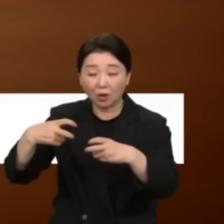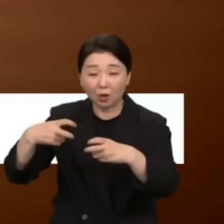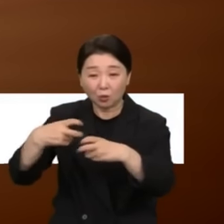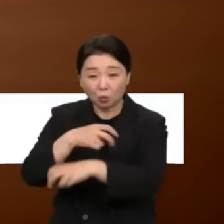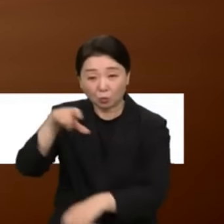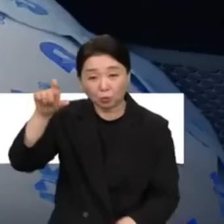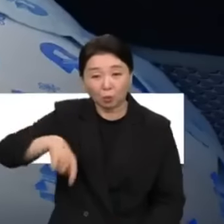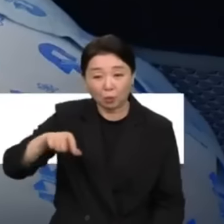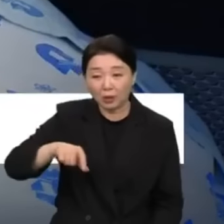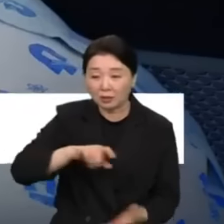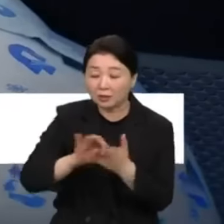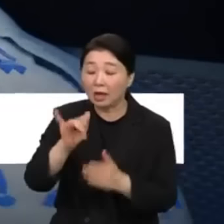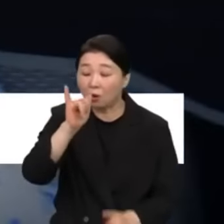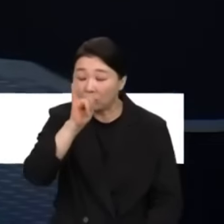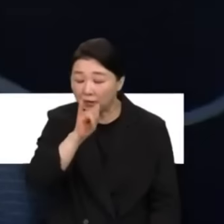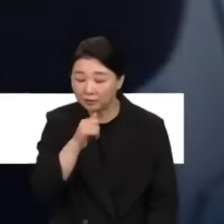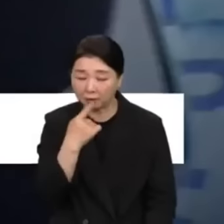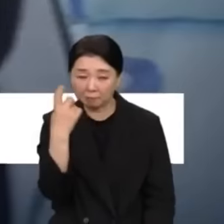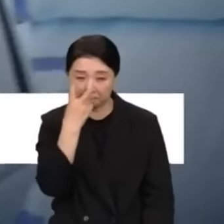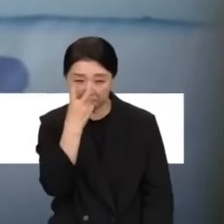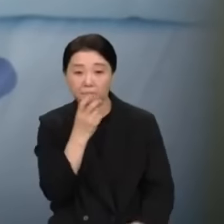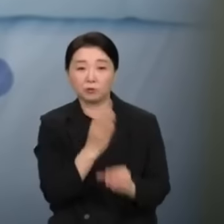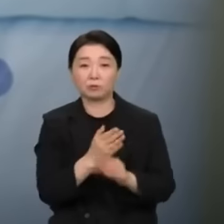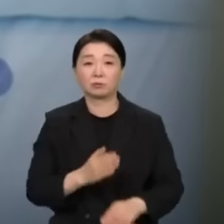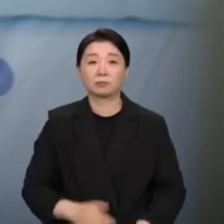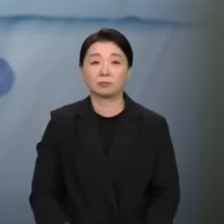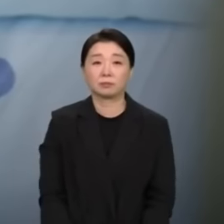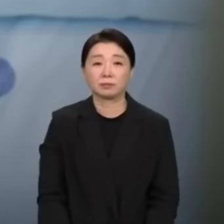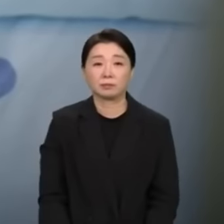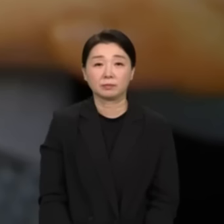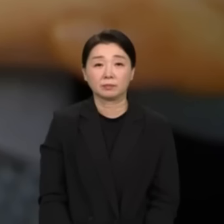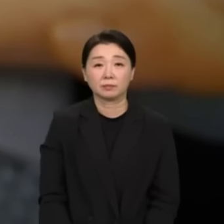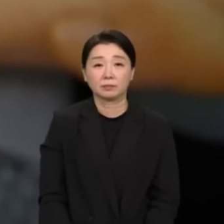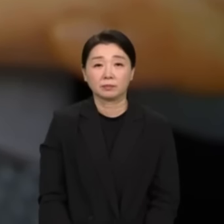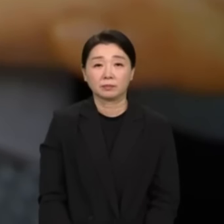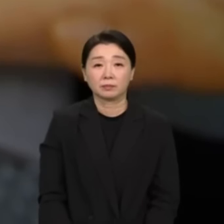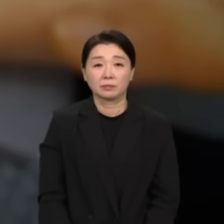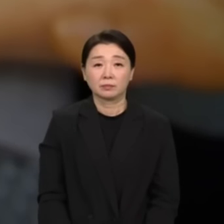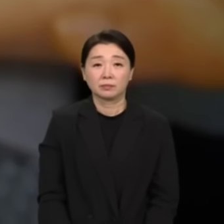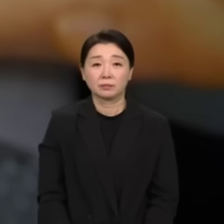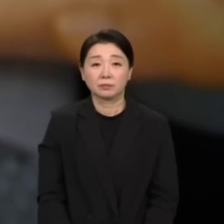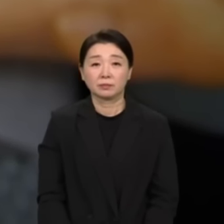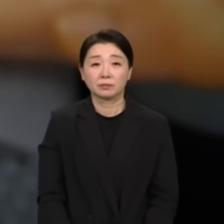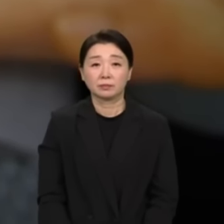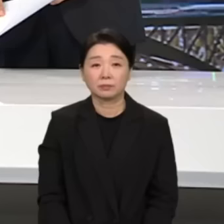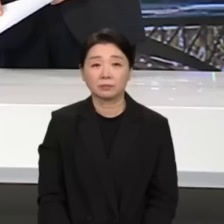내역으로 범인을 특정해 추적하고 있다고 밝혔습니다. JTBC 정인아입니다.